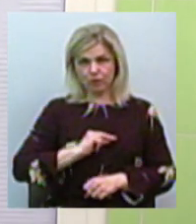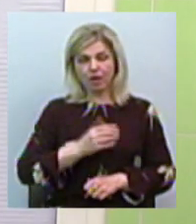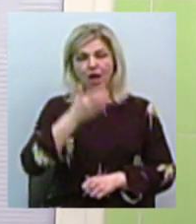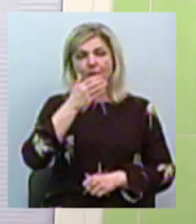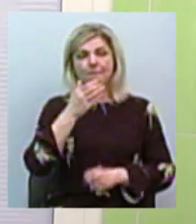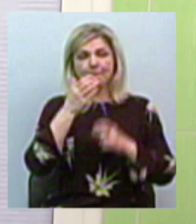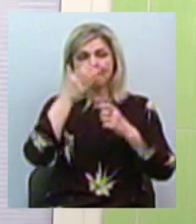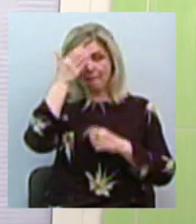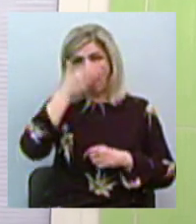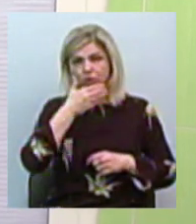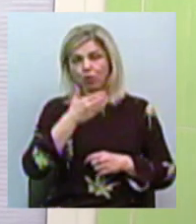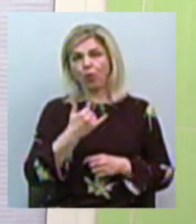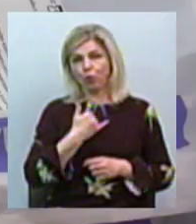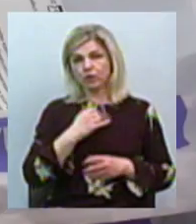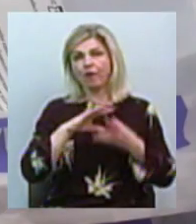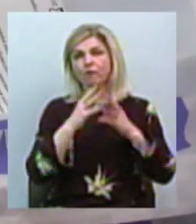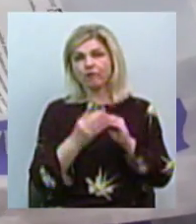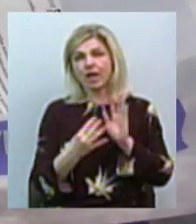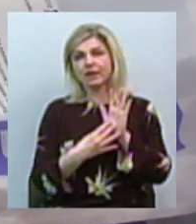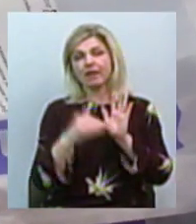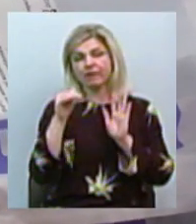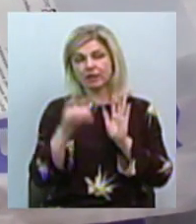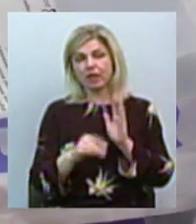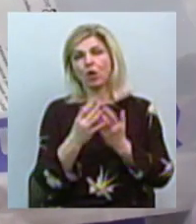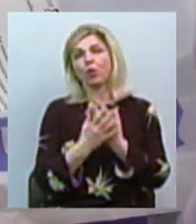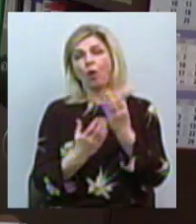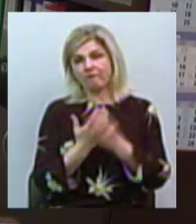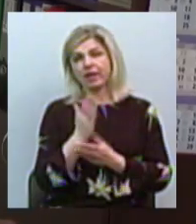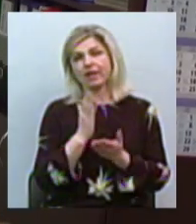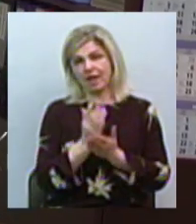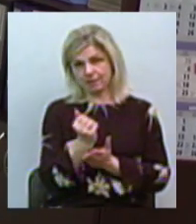вам сказати. У нас взагалі 9 тисяч, і рукавичок є з запасом.